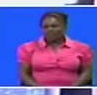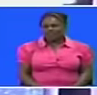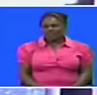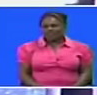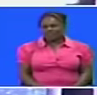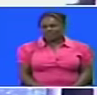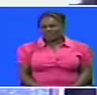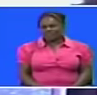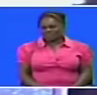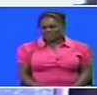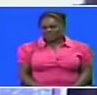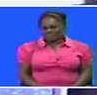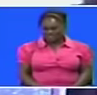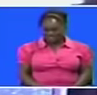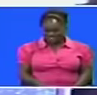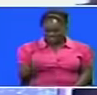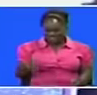Sasa mko mazikwembe.